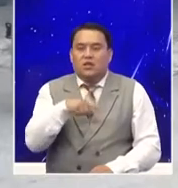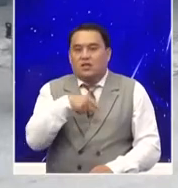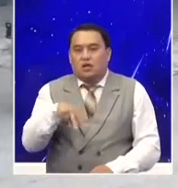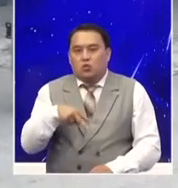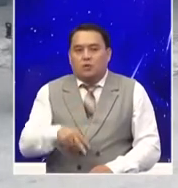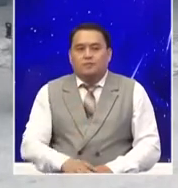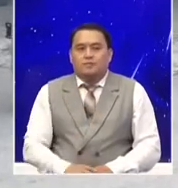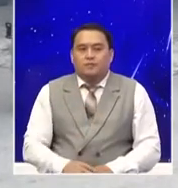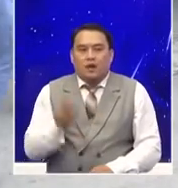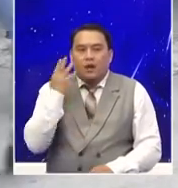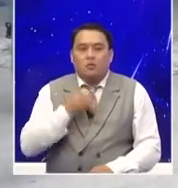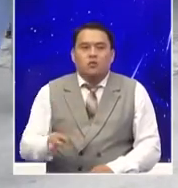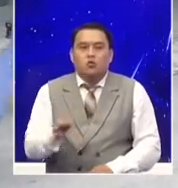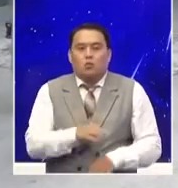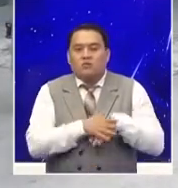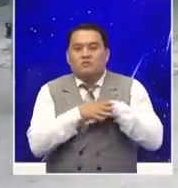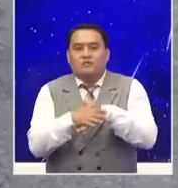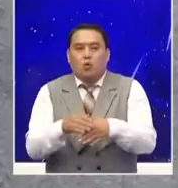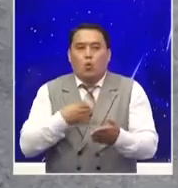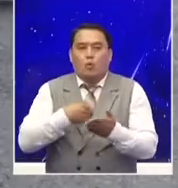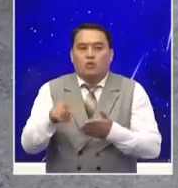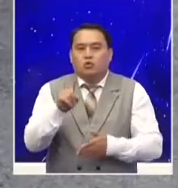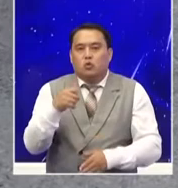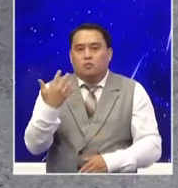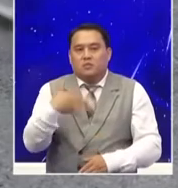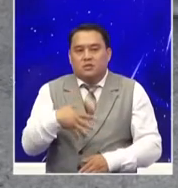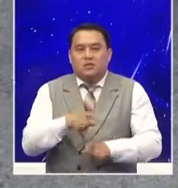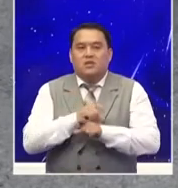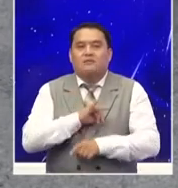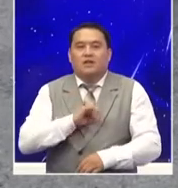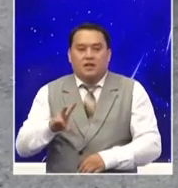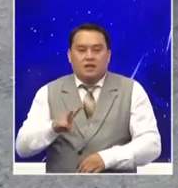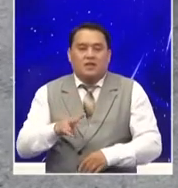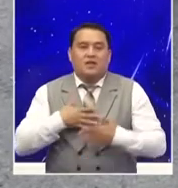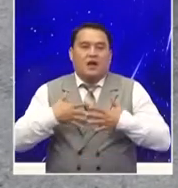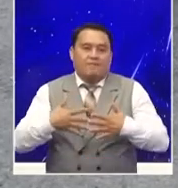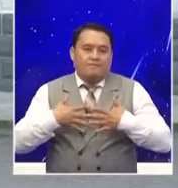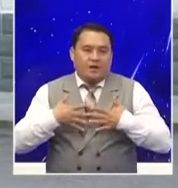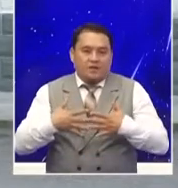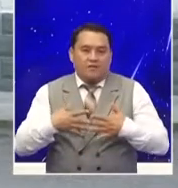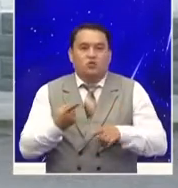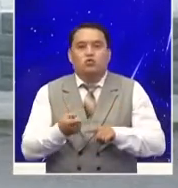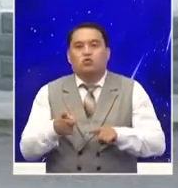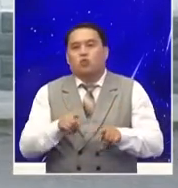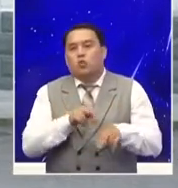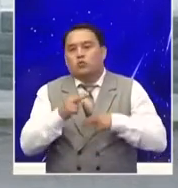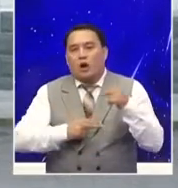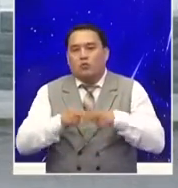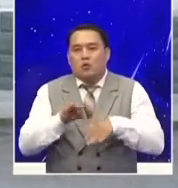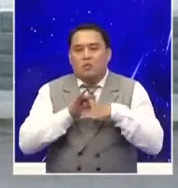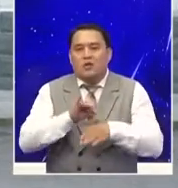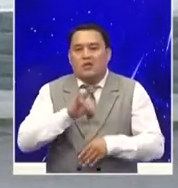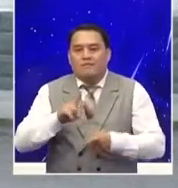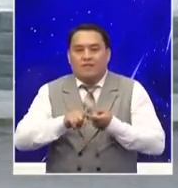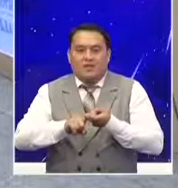В Алматинской области выделены средства на приобретение 150 аппаратов ИВЛ и кислородных концентраторов. Также ведется строительство